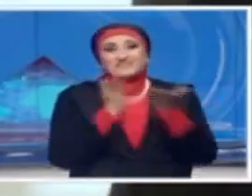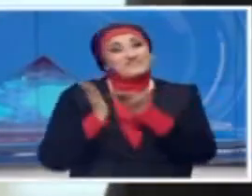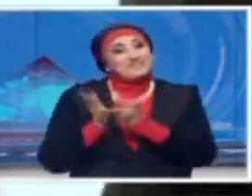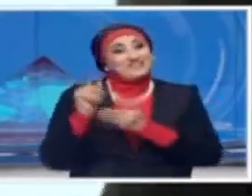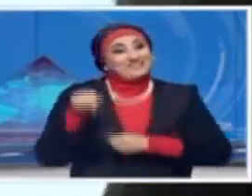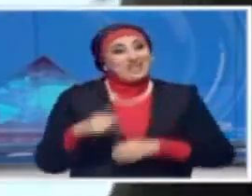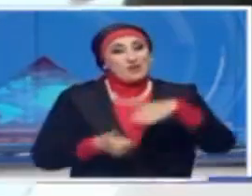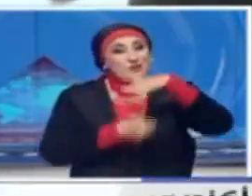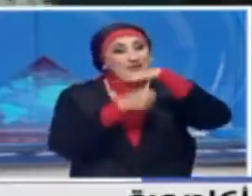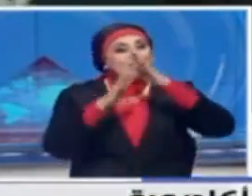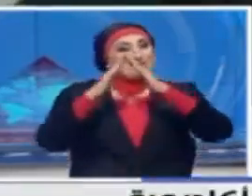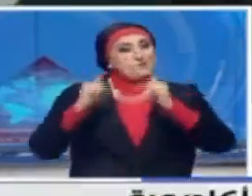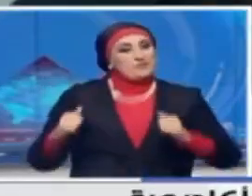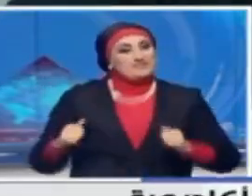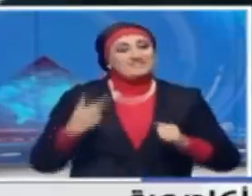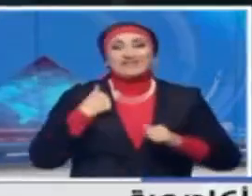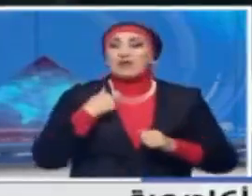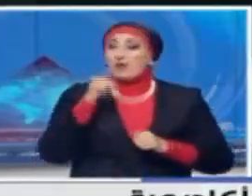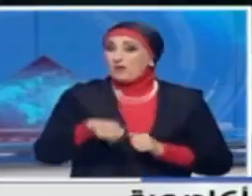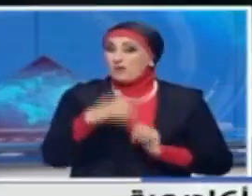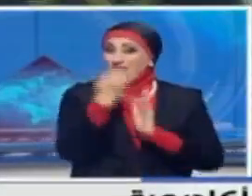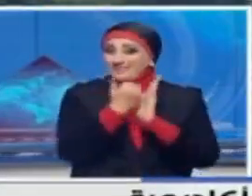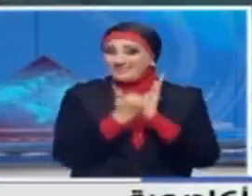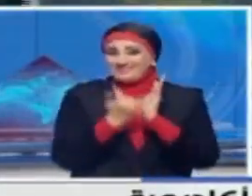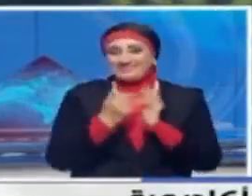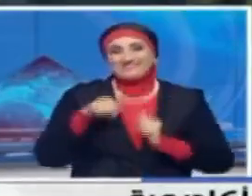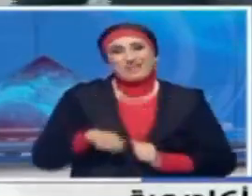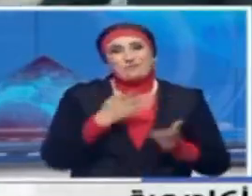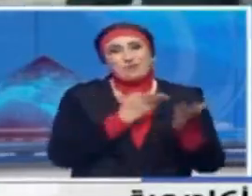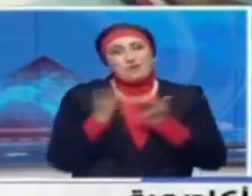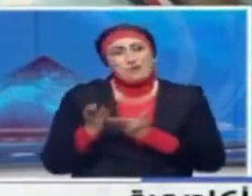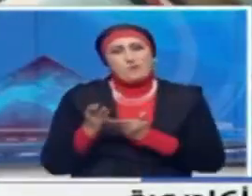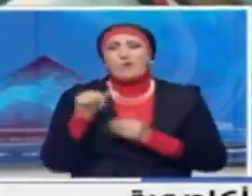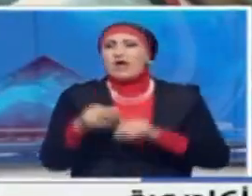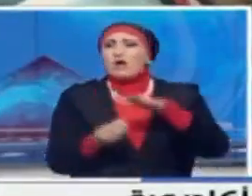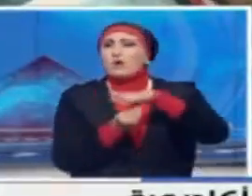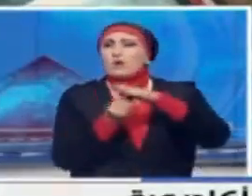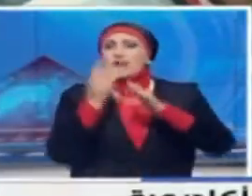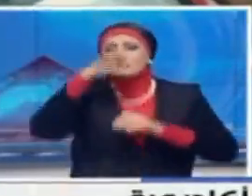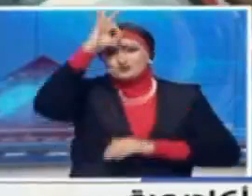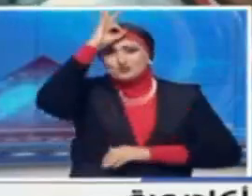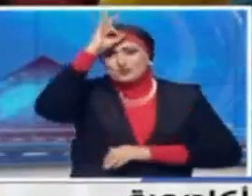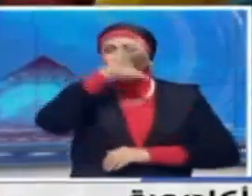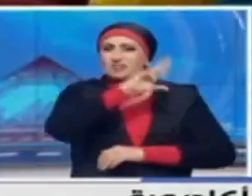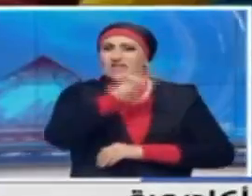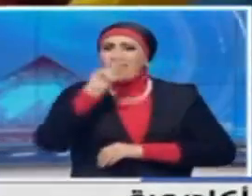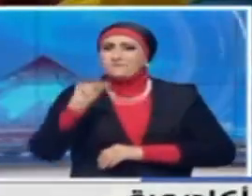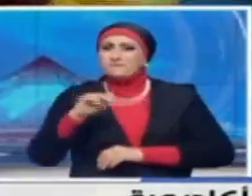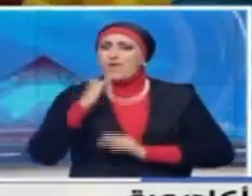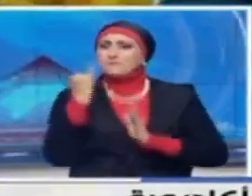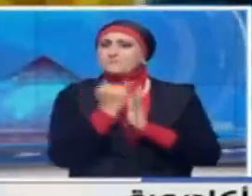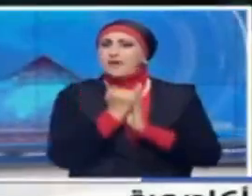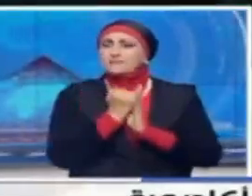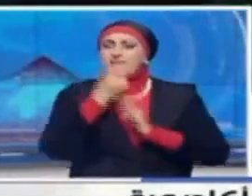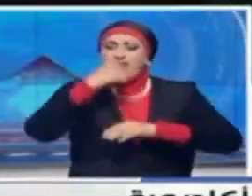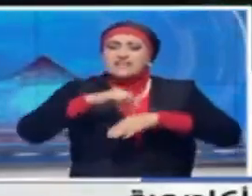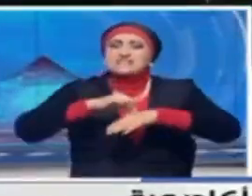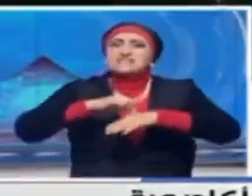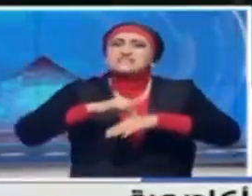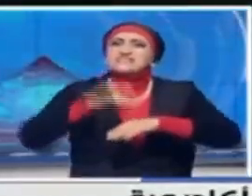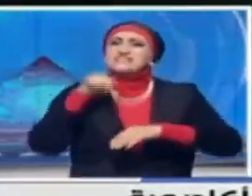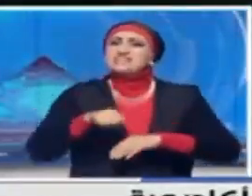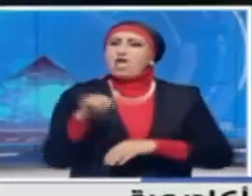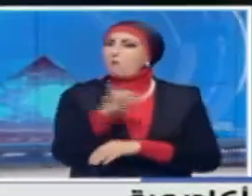السيسي رئيس الجمهورية بتنظيم زيارة لهم للأكاديمية، وهو ما يأتي ترسيخا لمبادئ إنسانية هي